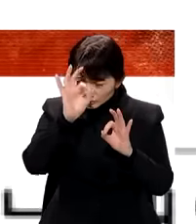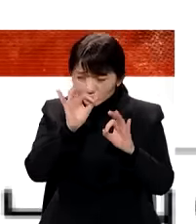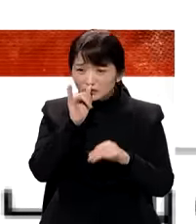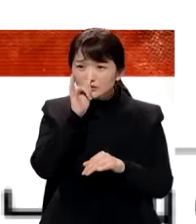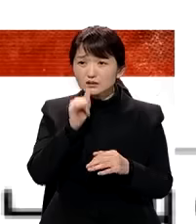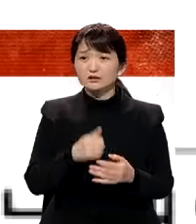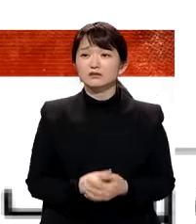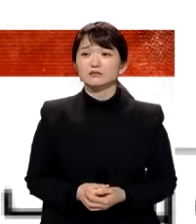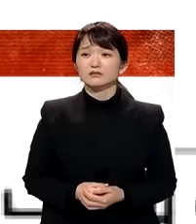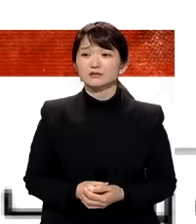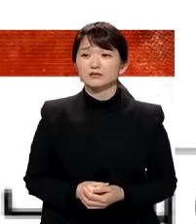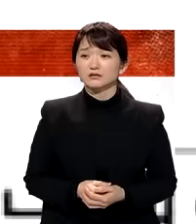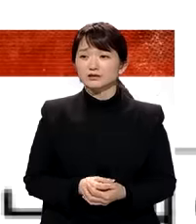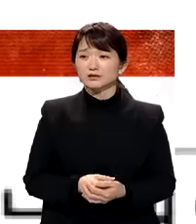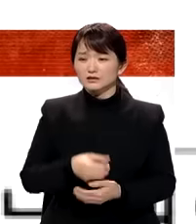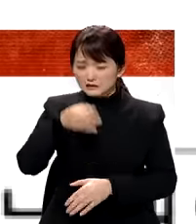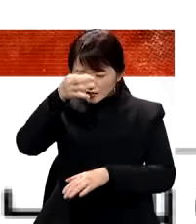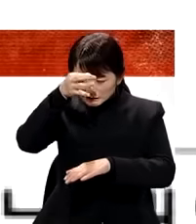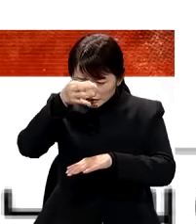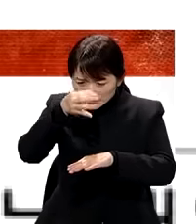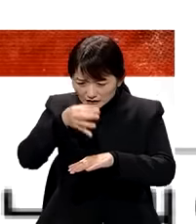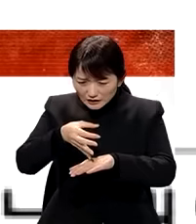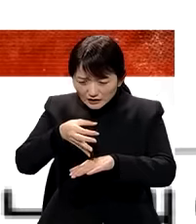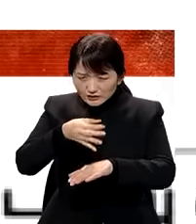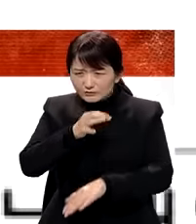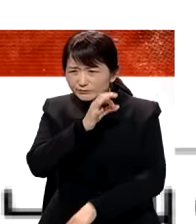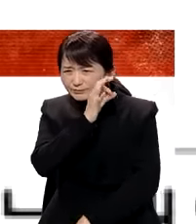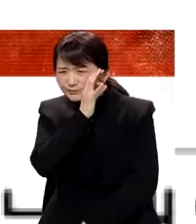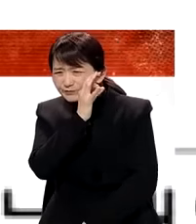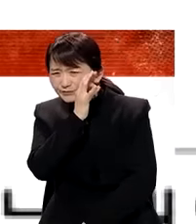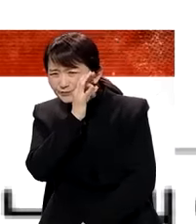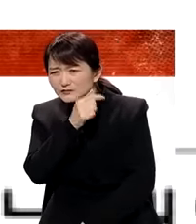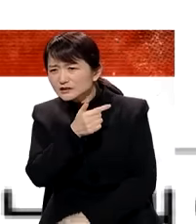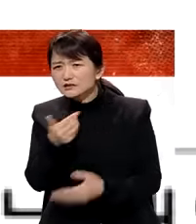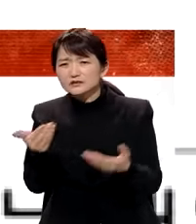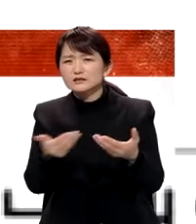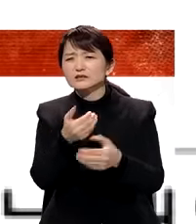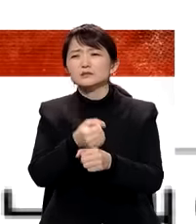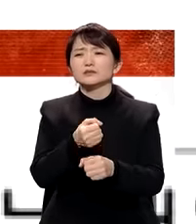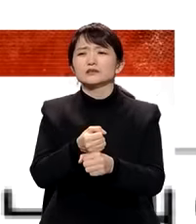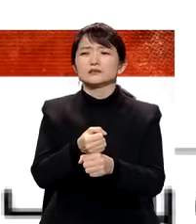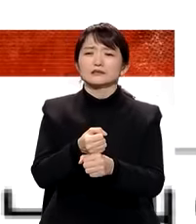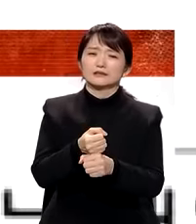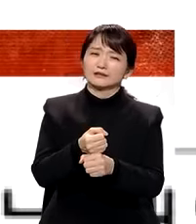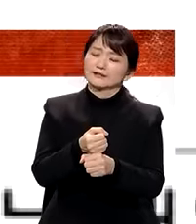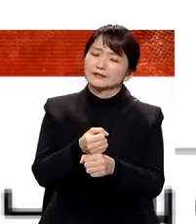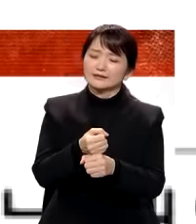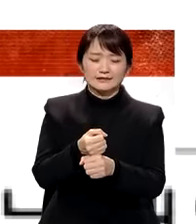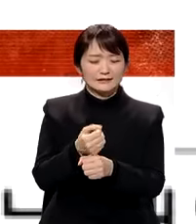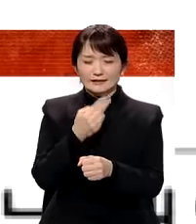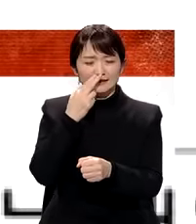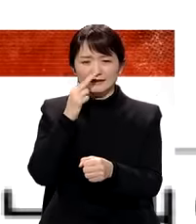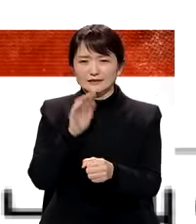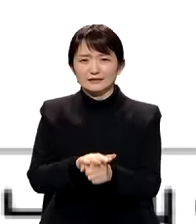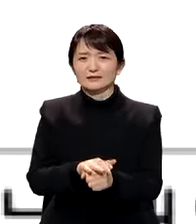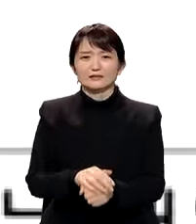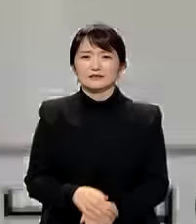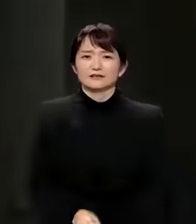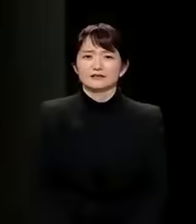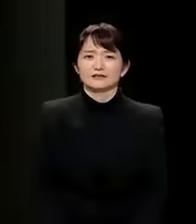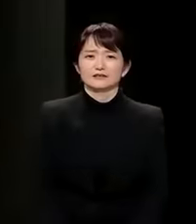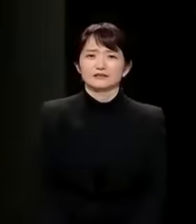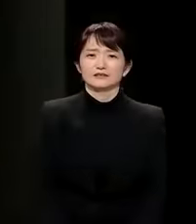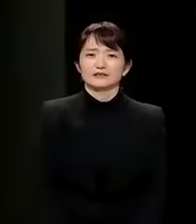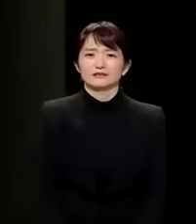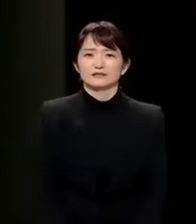있는데 그 사과의 부끄러움 때문에 이렇게 일을 크게 만든다는게 진짜 그게 어이 없는 거죠